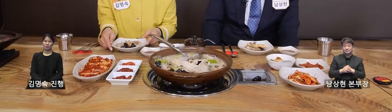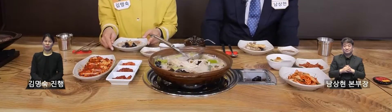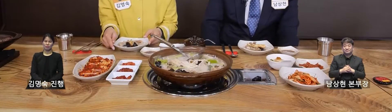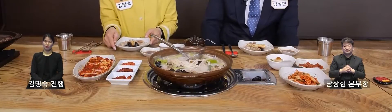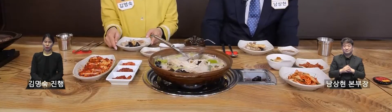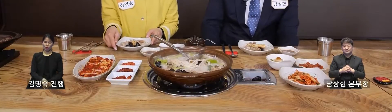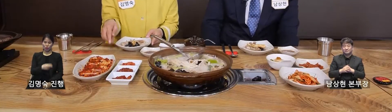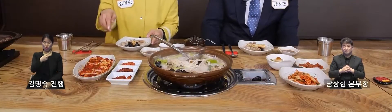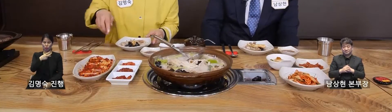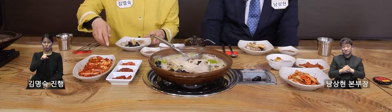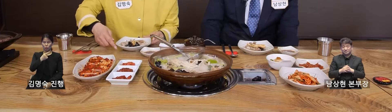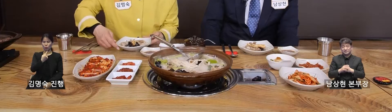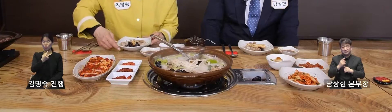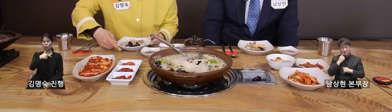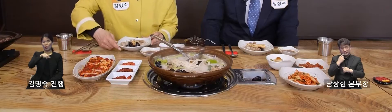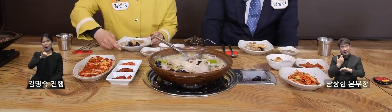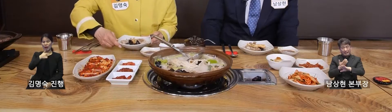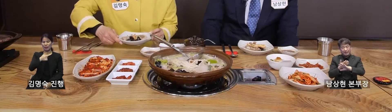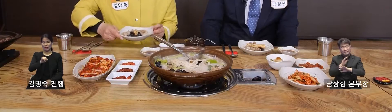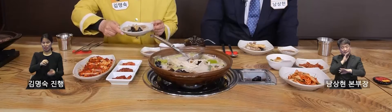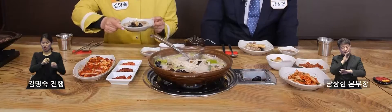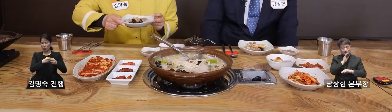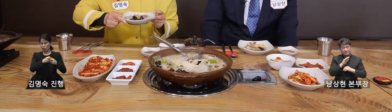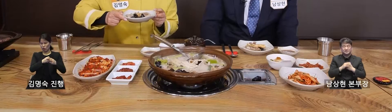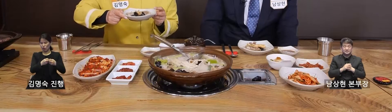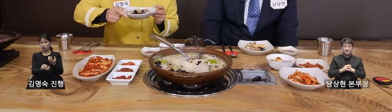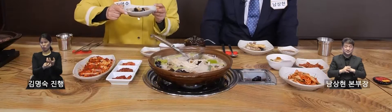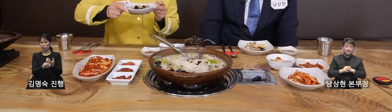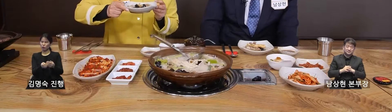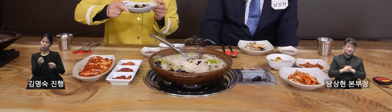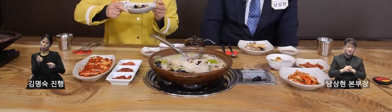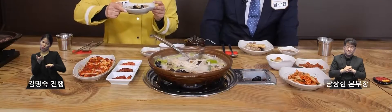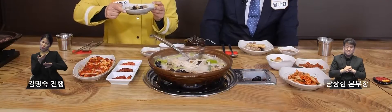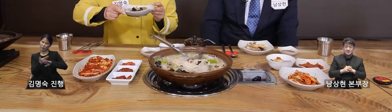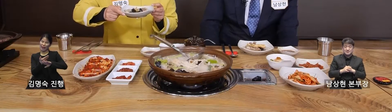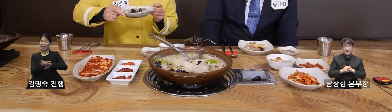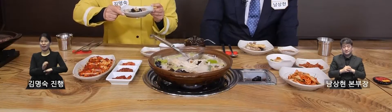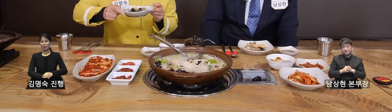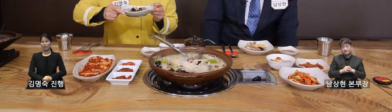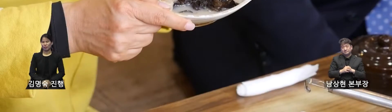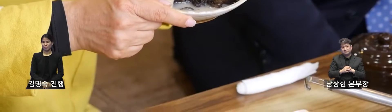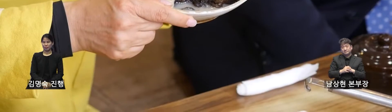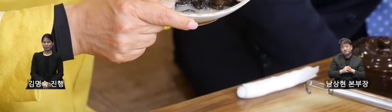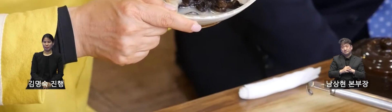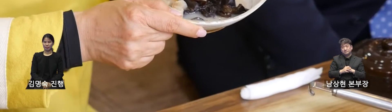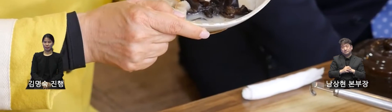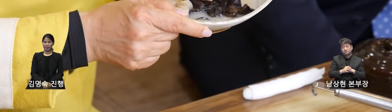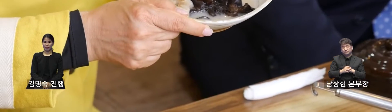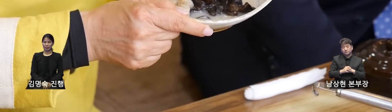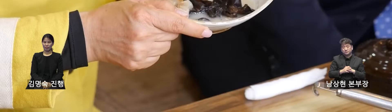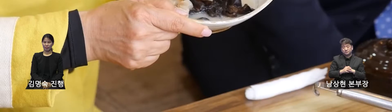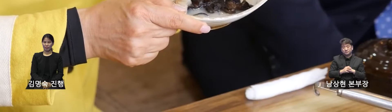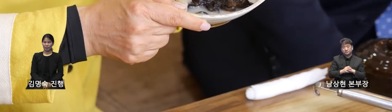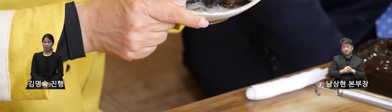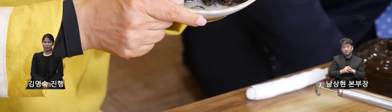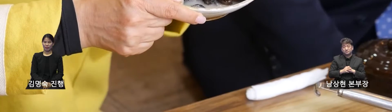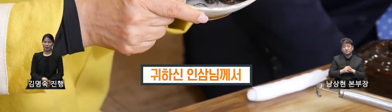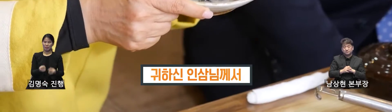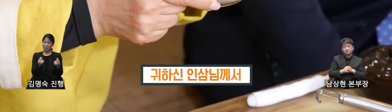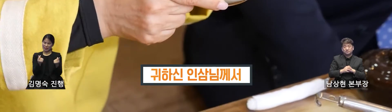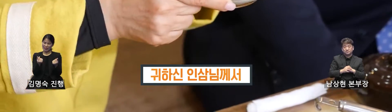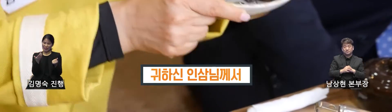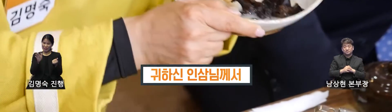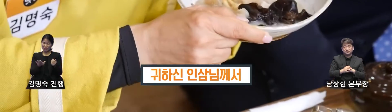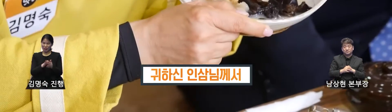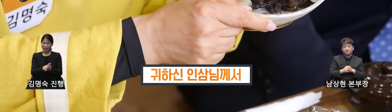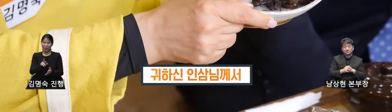또 맛이 다르죠. 도가니 국물 맛은 좀 다르네요. 네, 다르죠. 그러니까 기본적으로는 진한 건 같은데